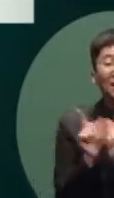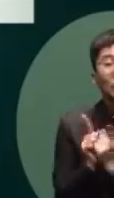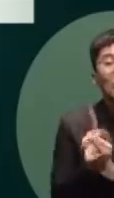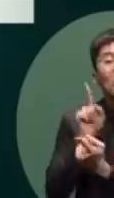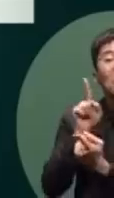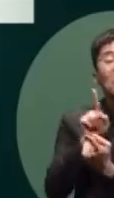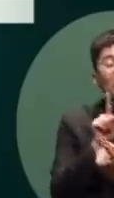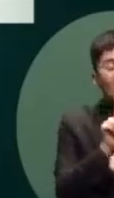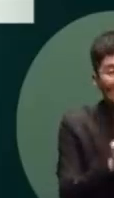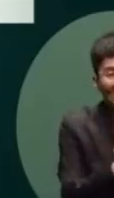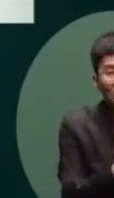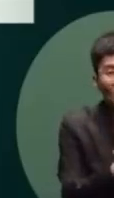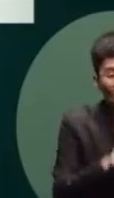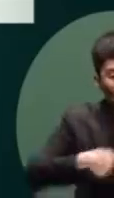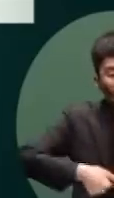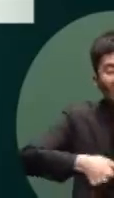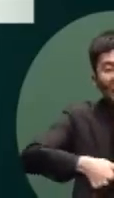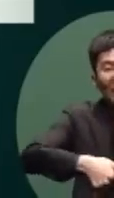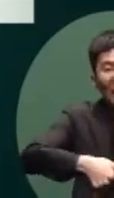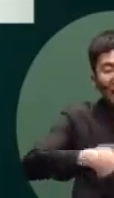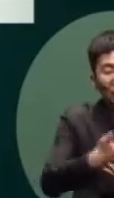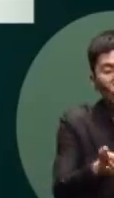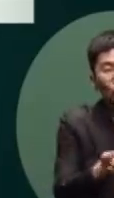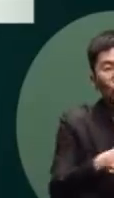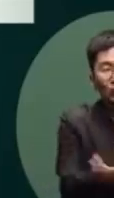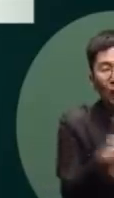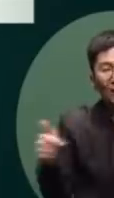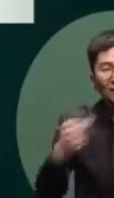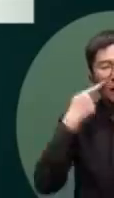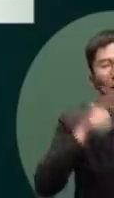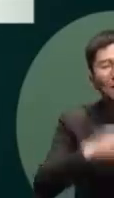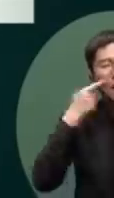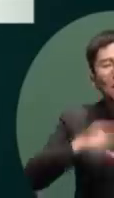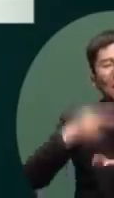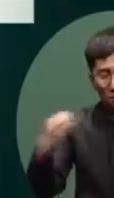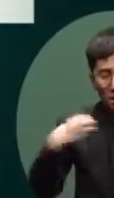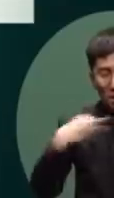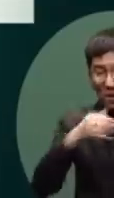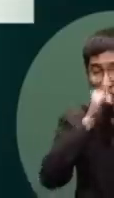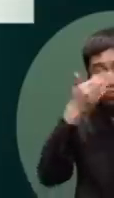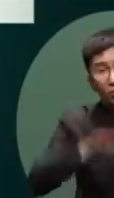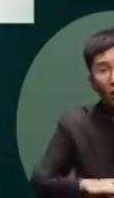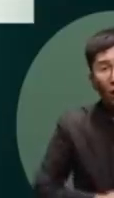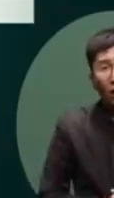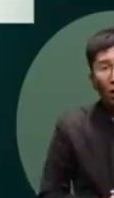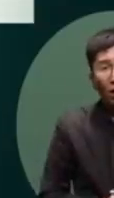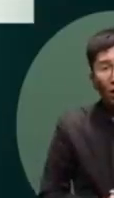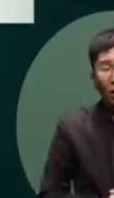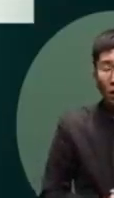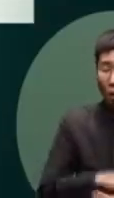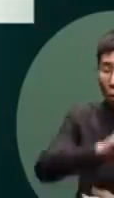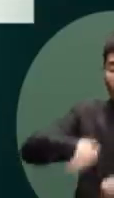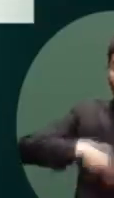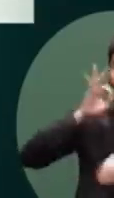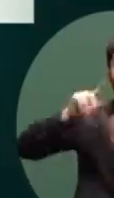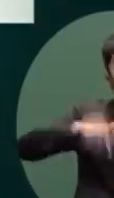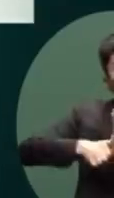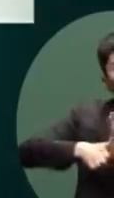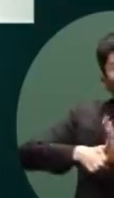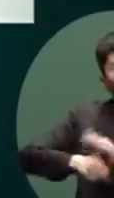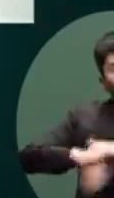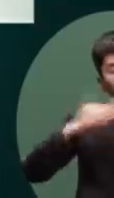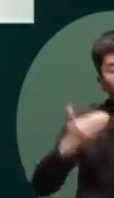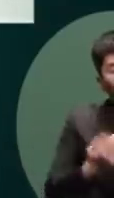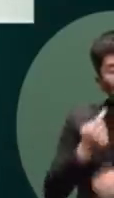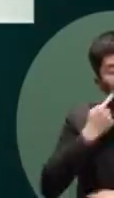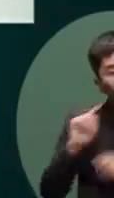이런 식의 서류 결재 내용들 이런 게 다 지금 발견이 됐습니다. 지금 그동안 하신 얘기들이 전부 이게